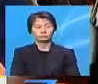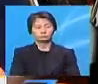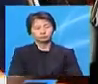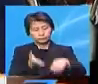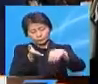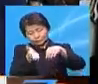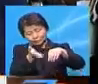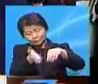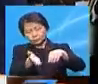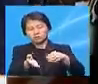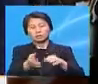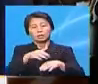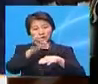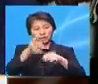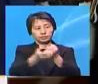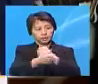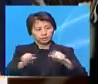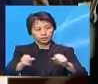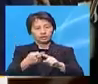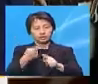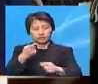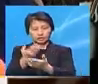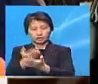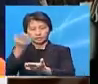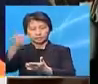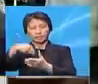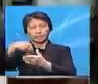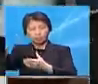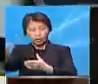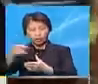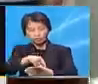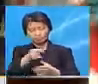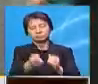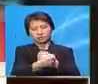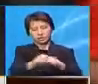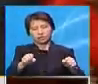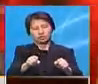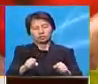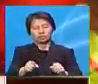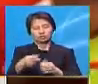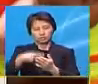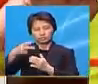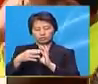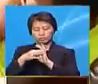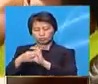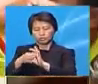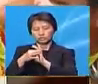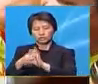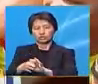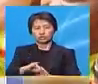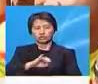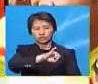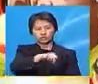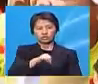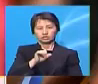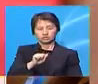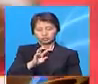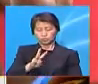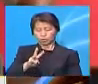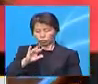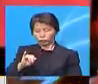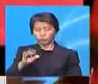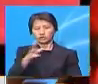Sembelih ni lagi selamat daripada beli kat luar tu, kita sendiri sembelih. Program ini kerjasama Jabatan Agama Islam Wilayah Persekutuan